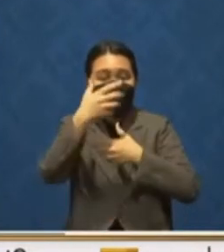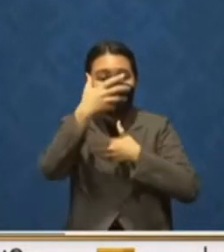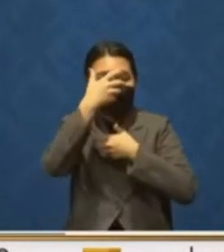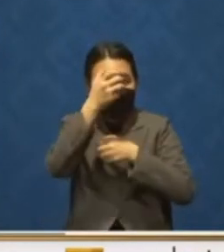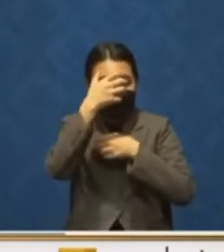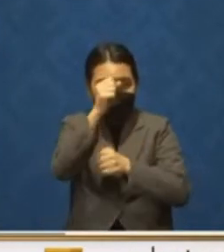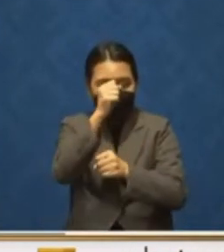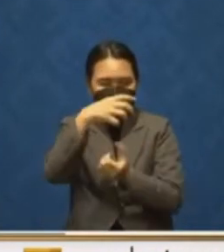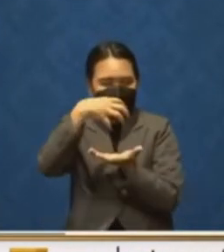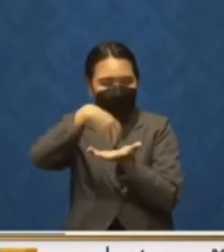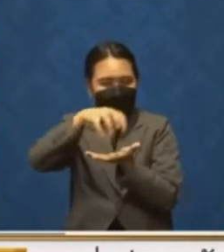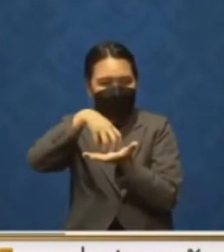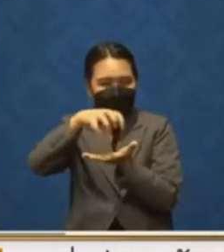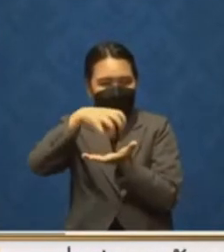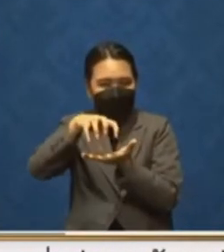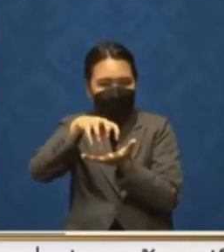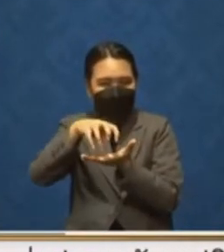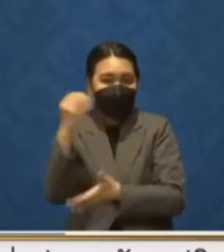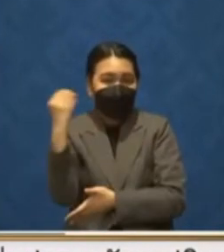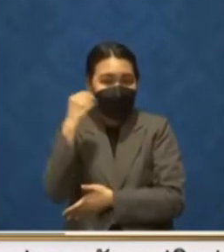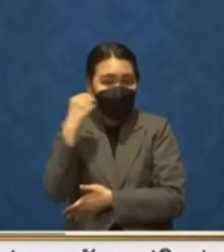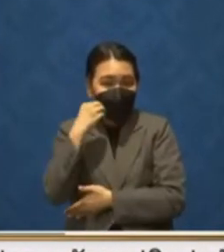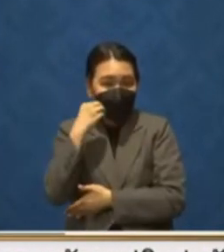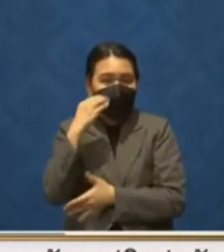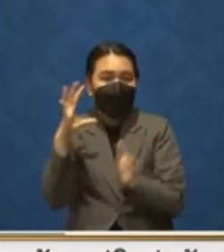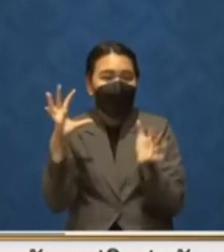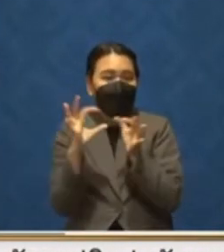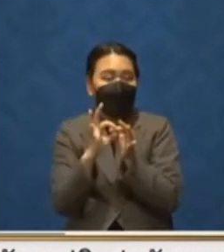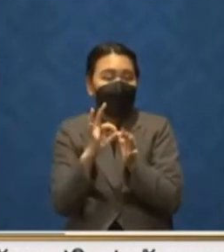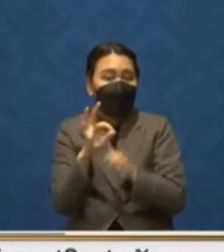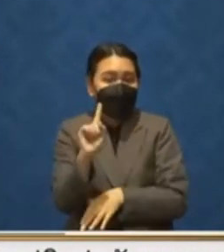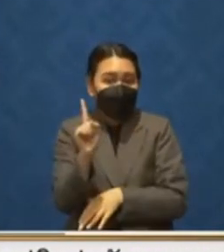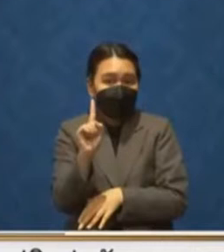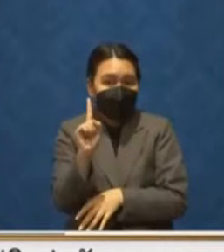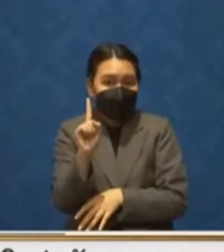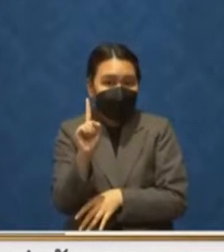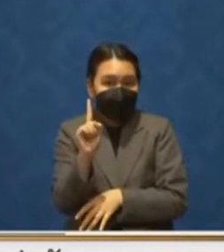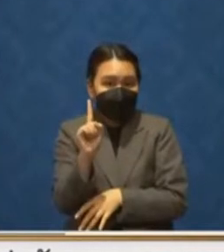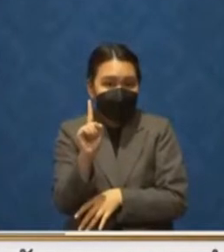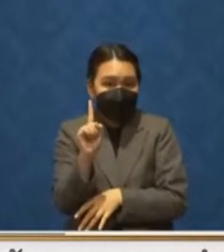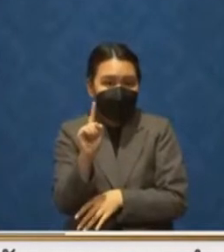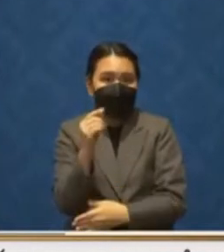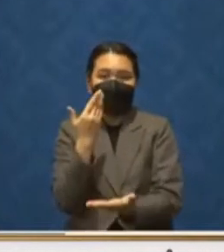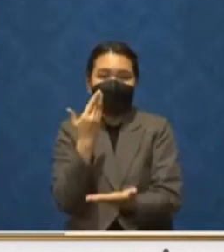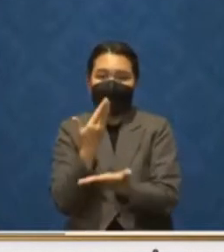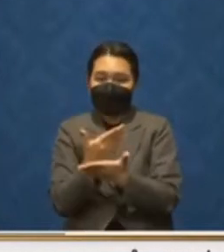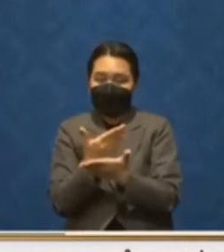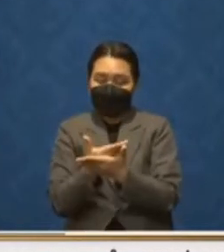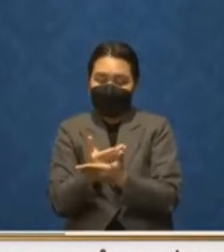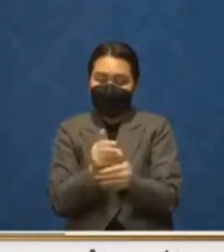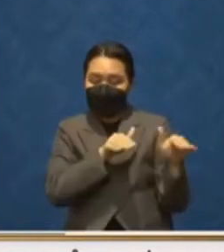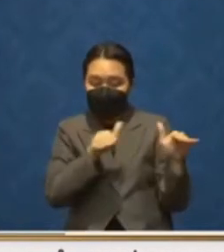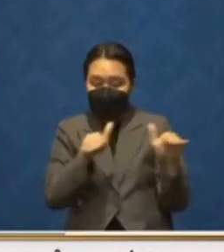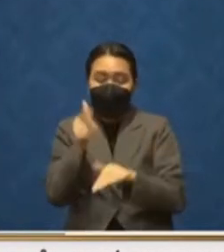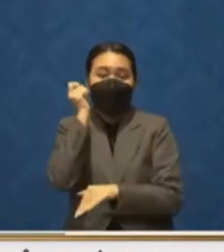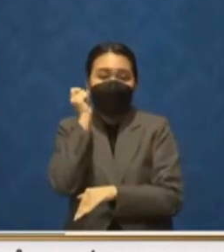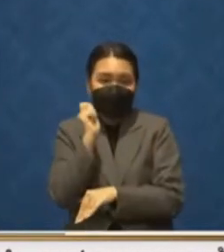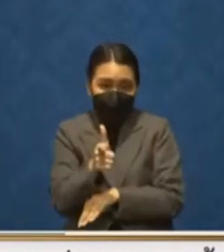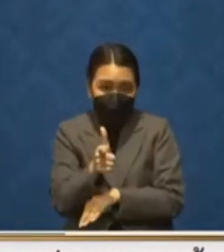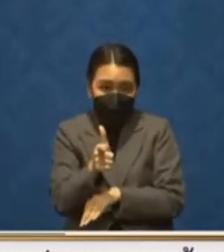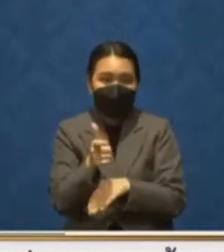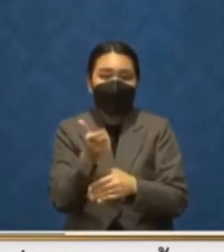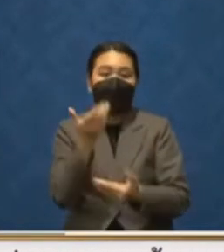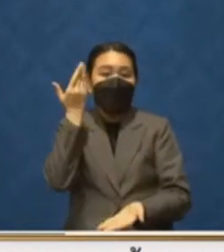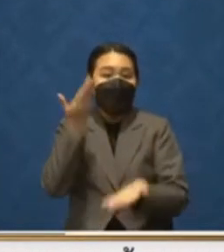กันเยอะก็คงเป็นเรื่องของปริมาณหรือฆ่าพร้อมจ่ายหรือกำลังการผลิต